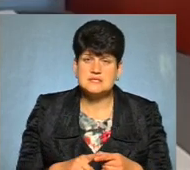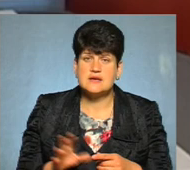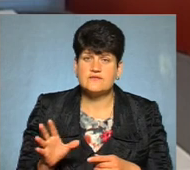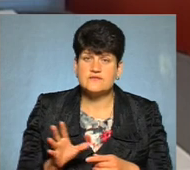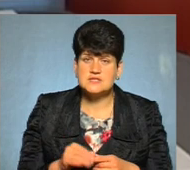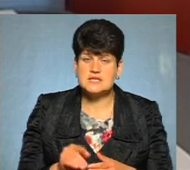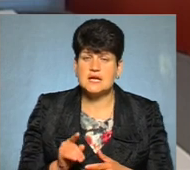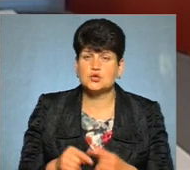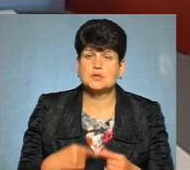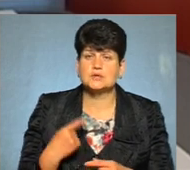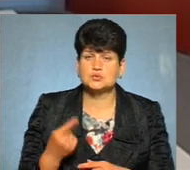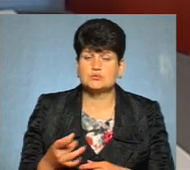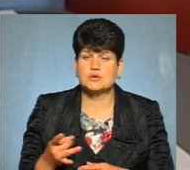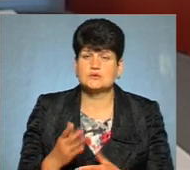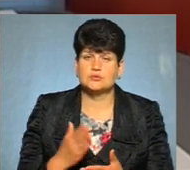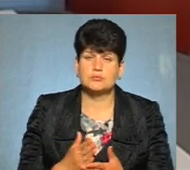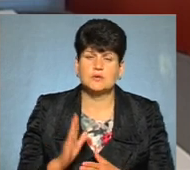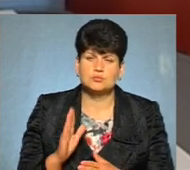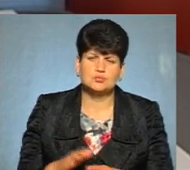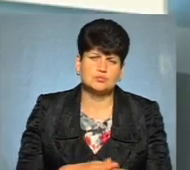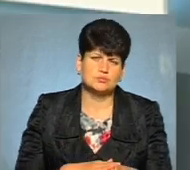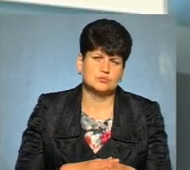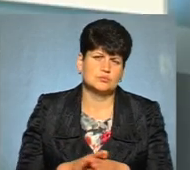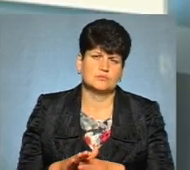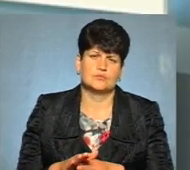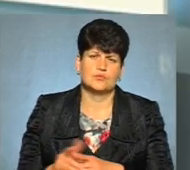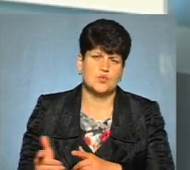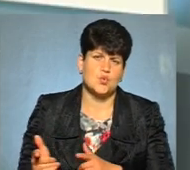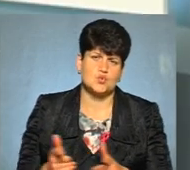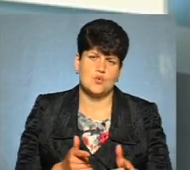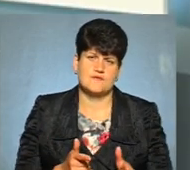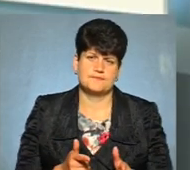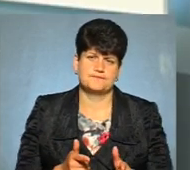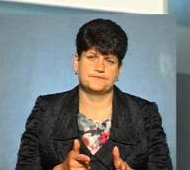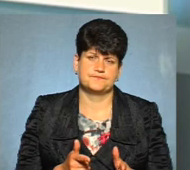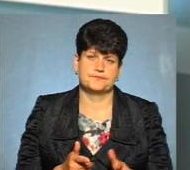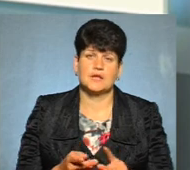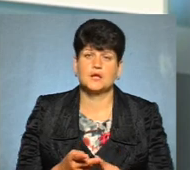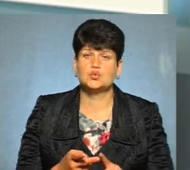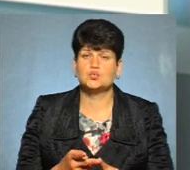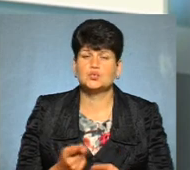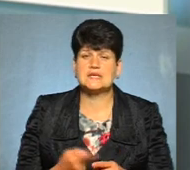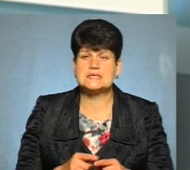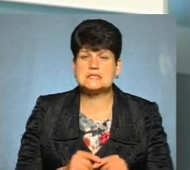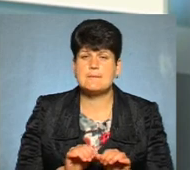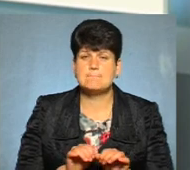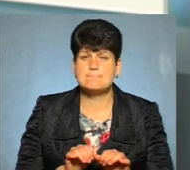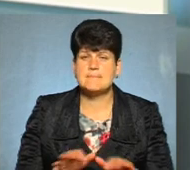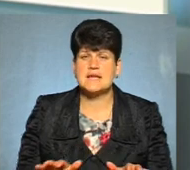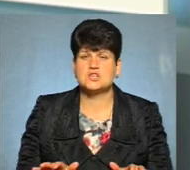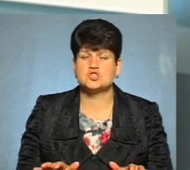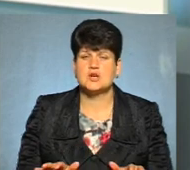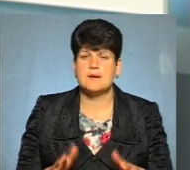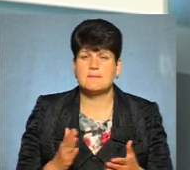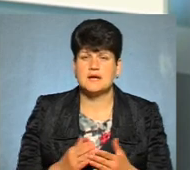вже має бути абсолютно готовим. Друге, це мережа має бути